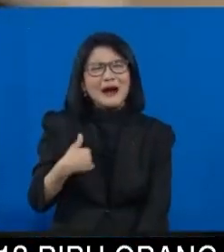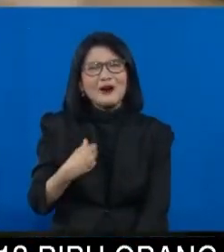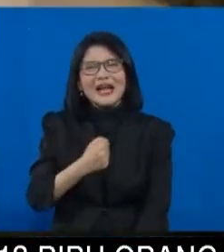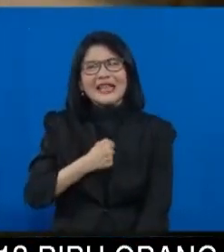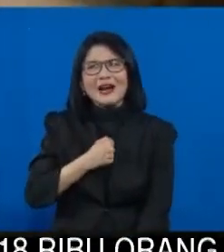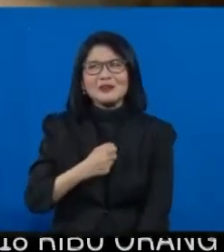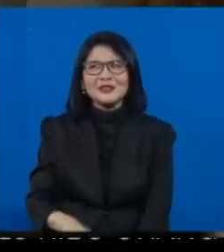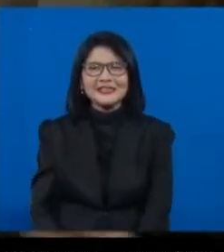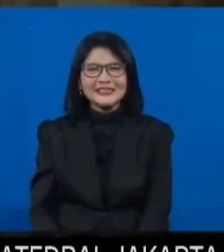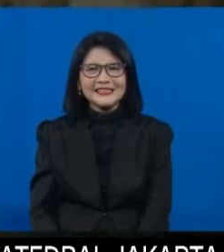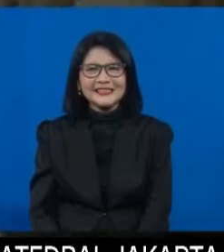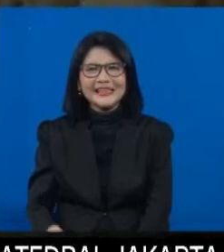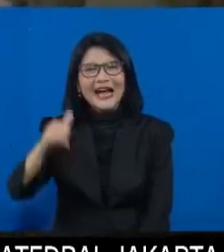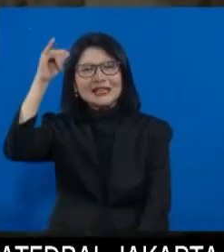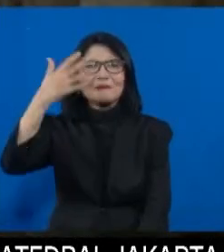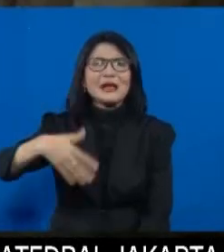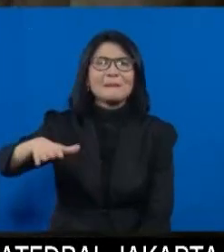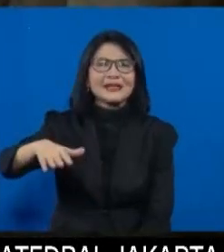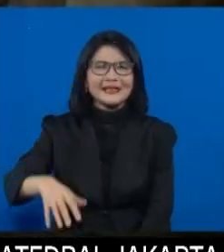Takut. Tuh kan, dianya pergi.